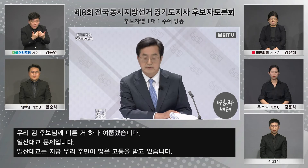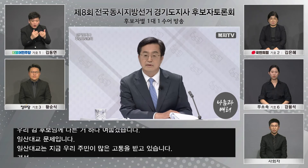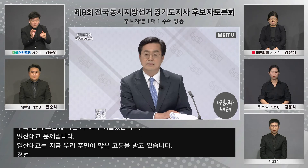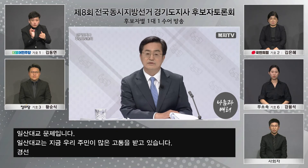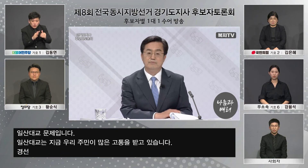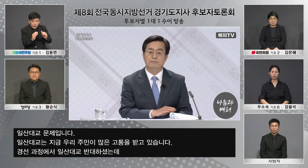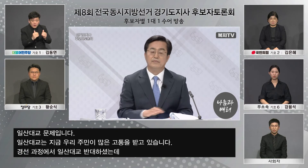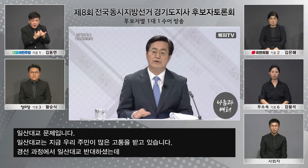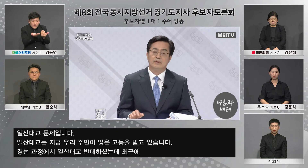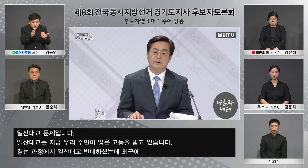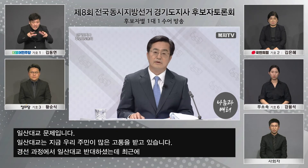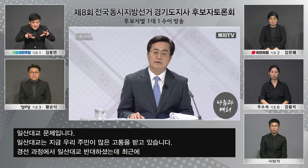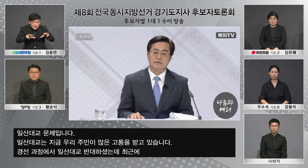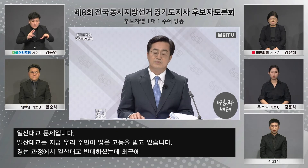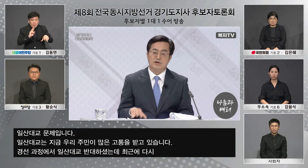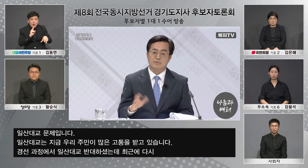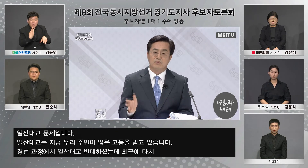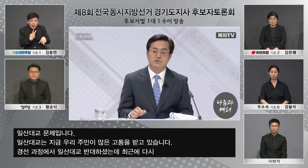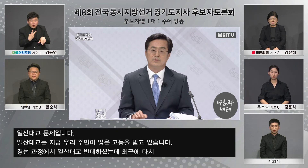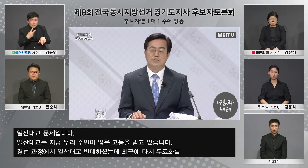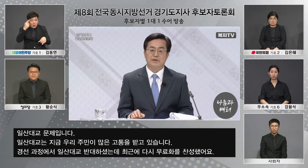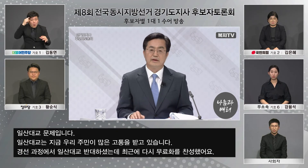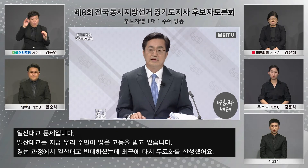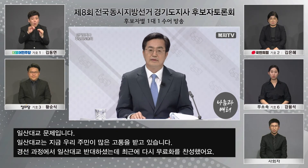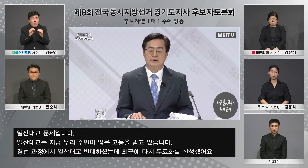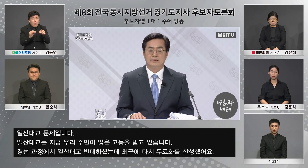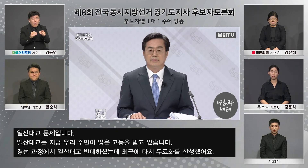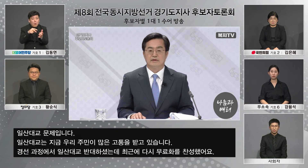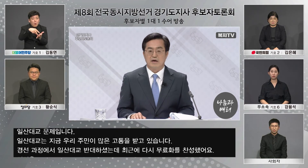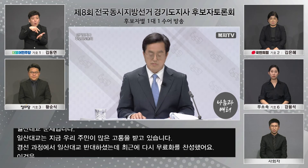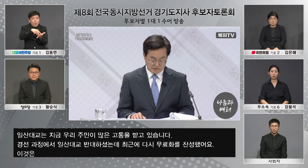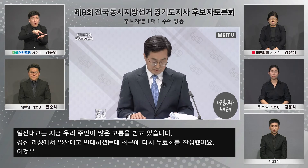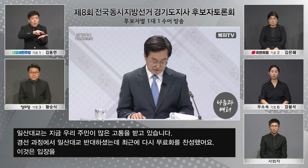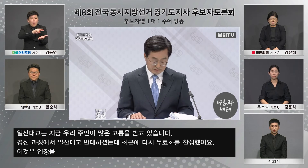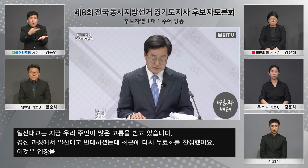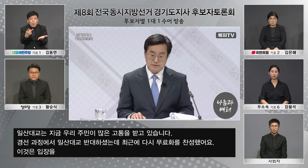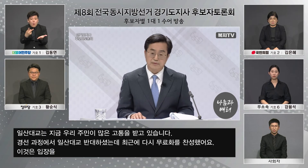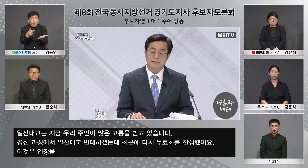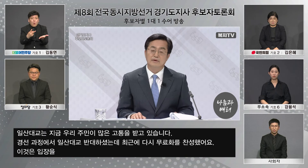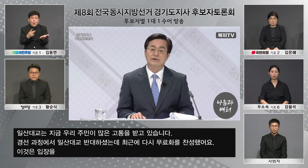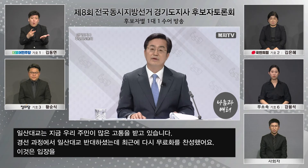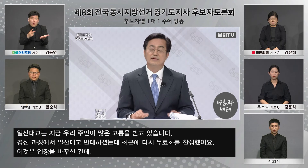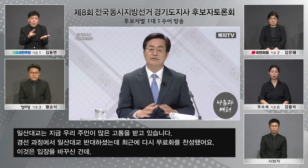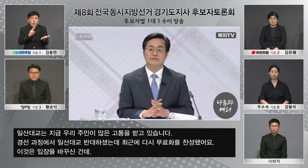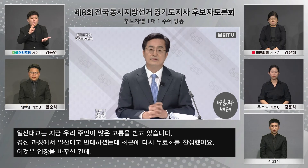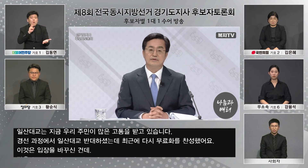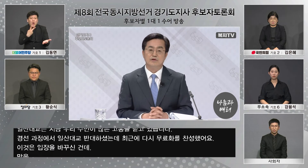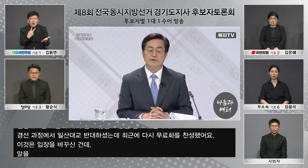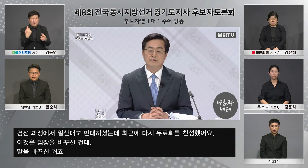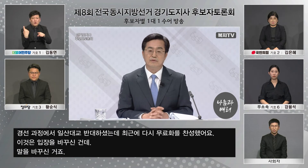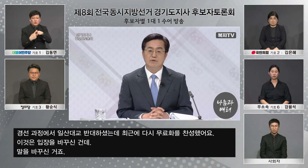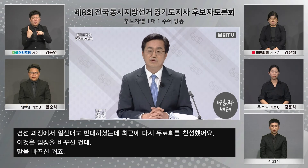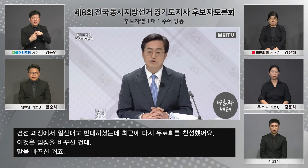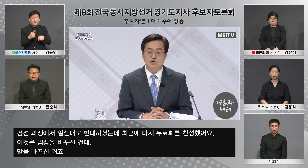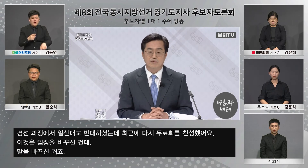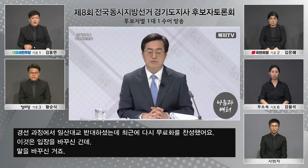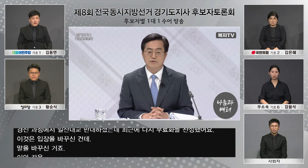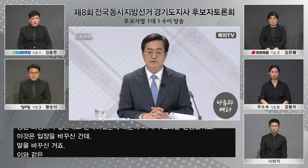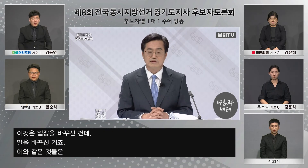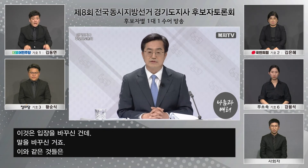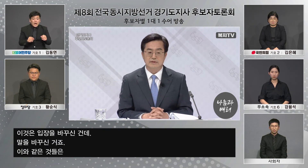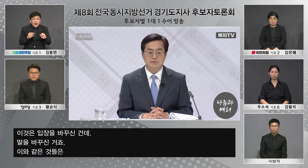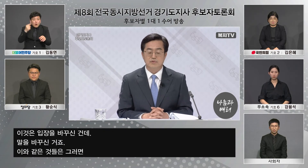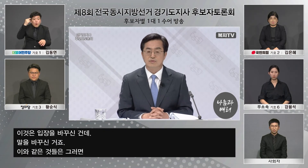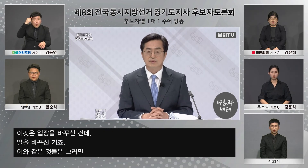찬성했어요. 이것은 입장을 바꾸신 건데 말을 바꾸신 거죠. 이와 같은 것들은 그러면은 어떤 이유에서